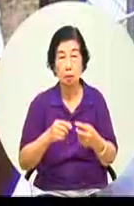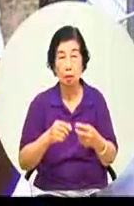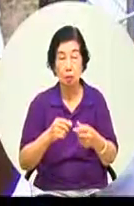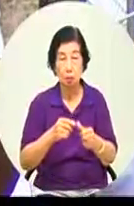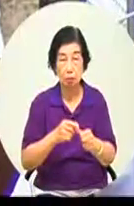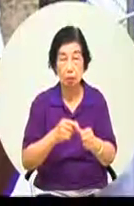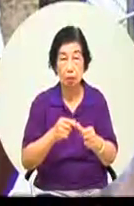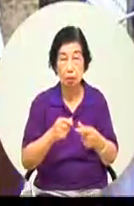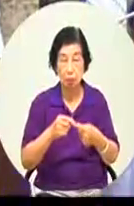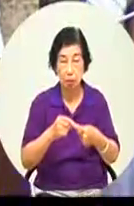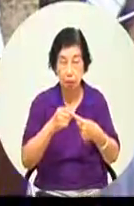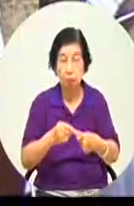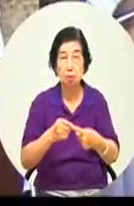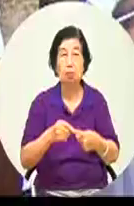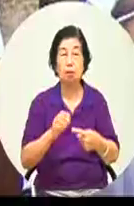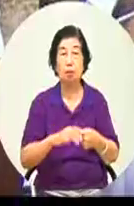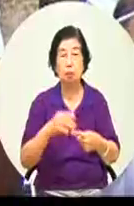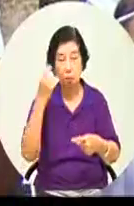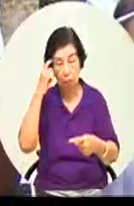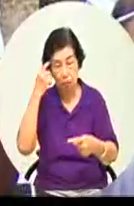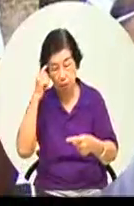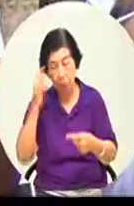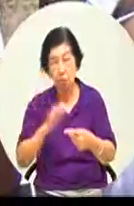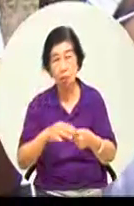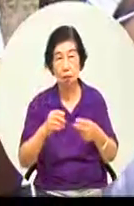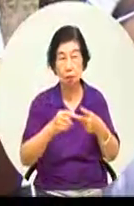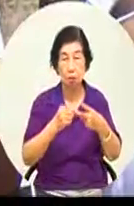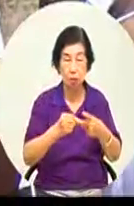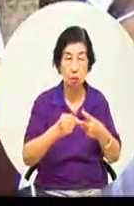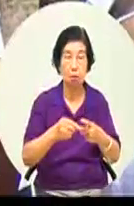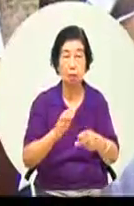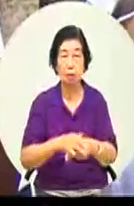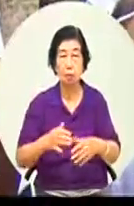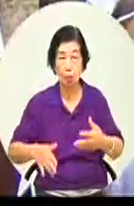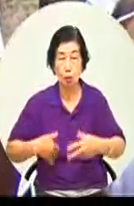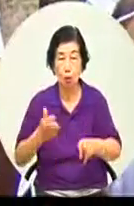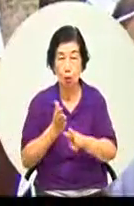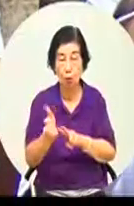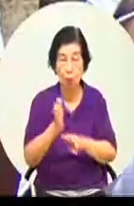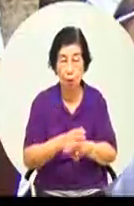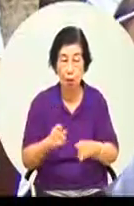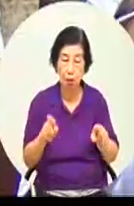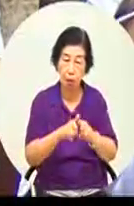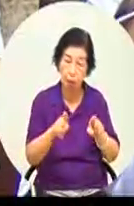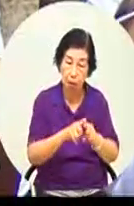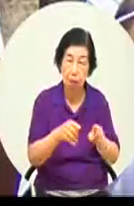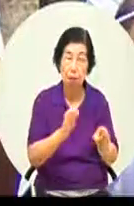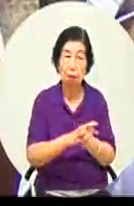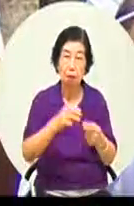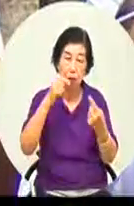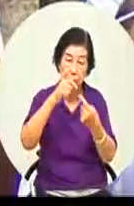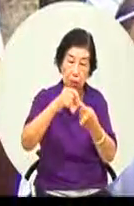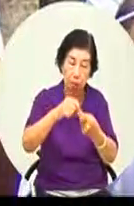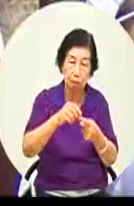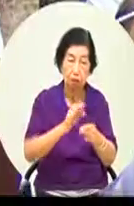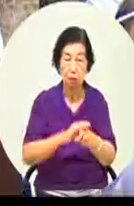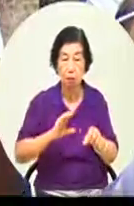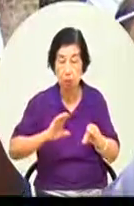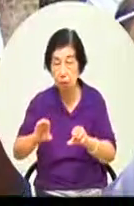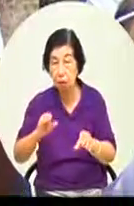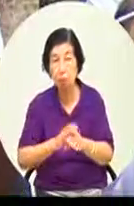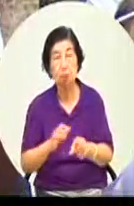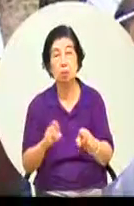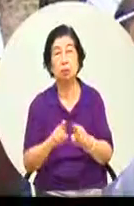的部分。那二阶的部分，我们还是把轻轨视为是我们一般的车辆，不要去。采取直接插入，然后去进